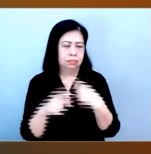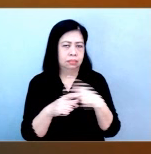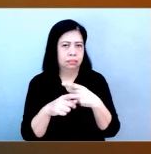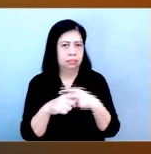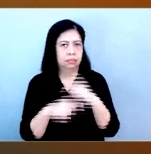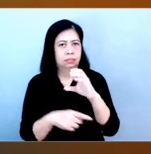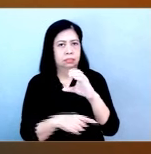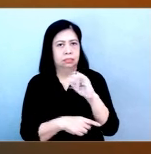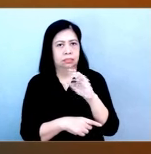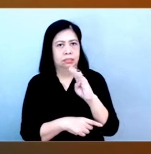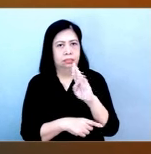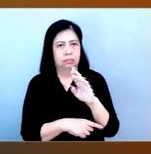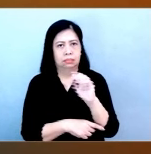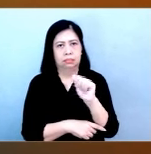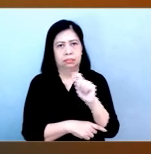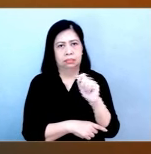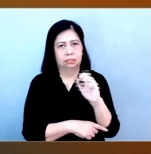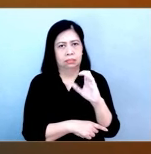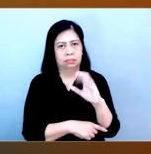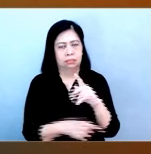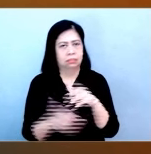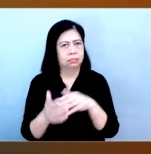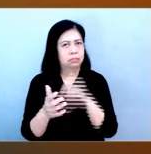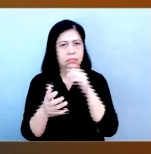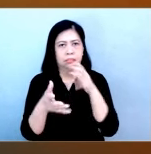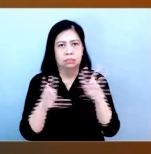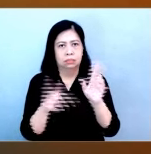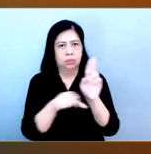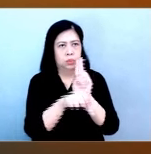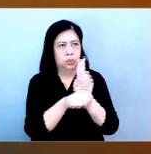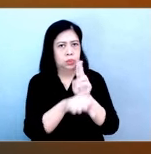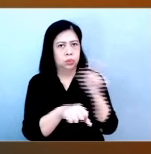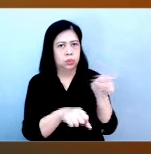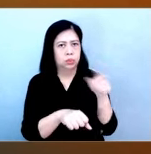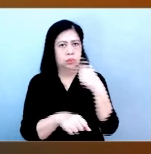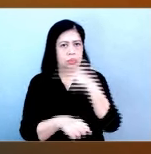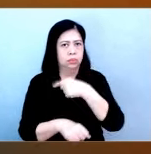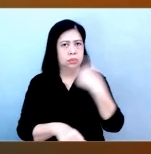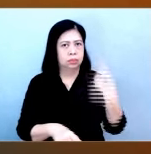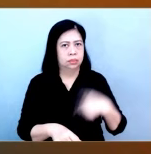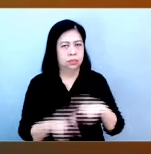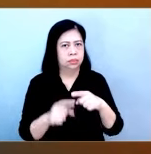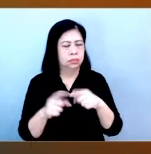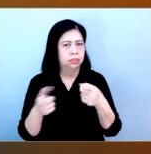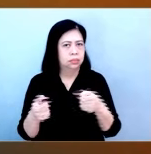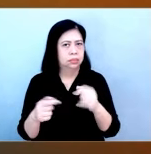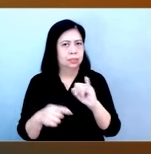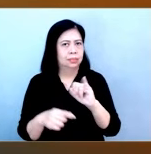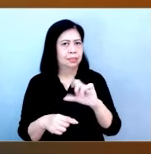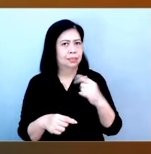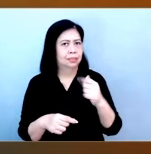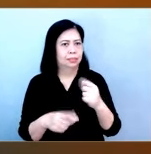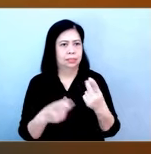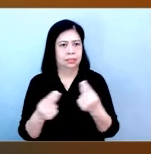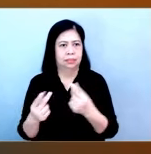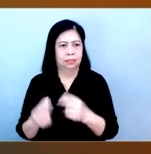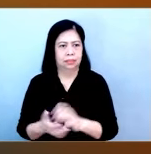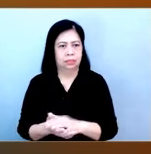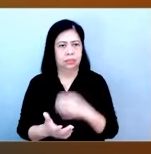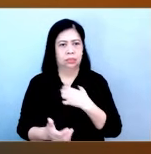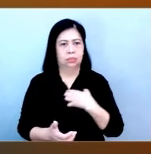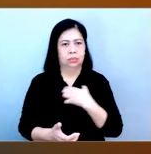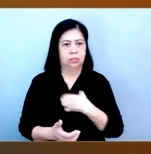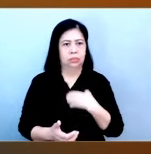attack sa kanilang bansa. Hindi raw nila papayagan na gamitin ang sinuman ng China sa ganitong illegal na gawain. Umalma rin sila